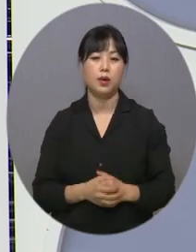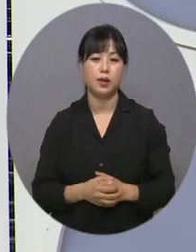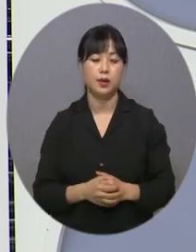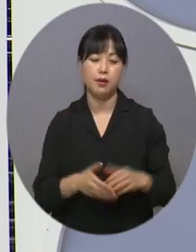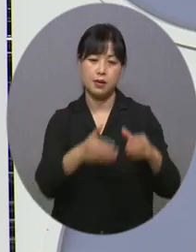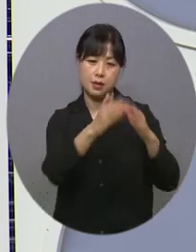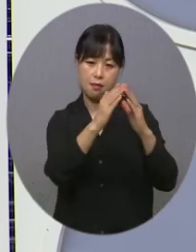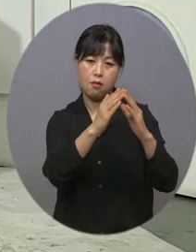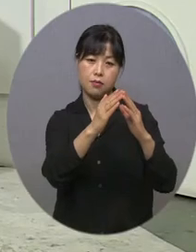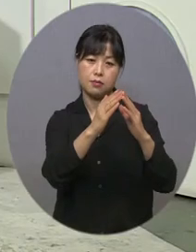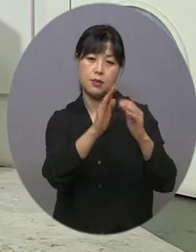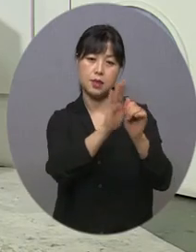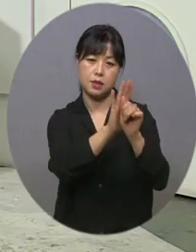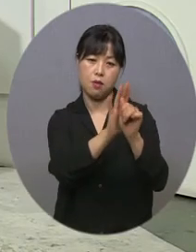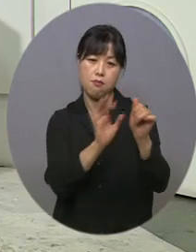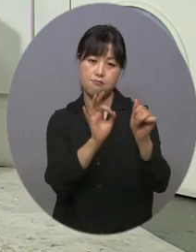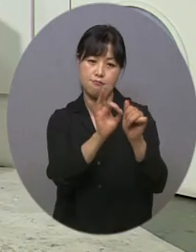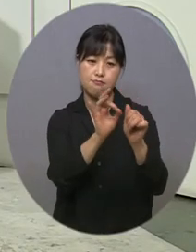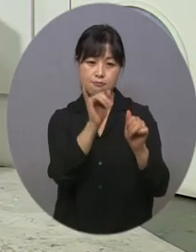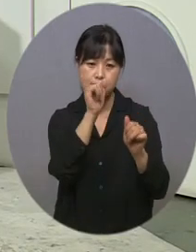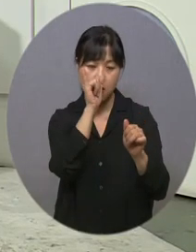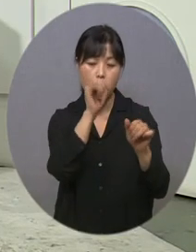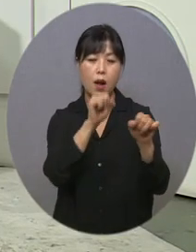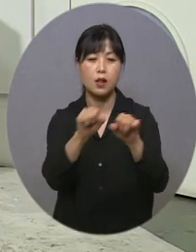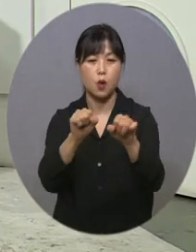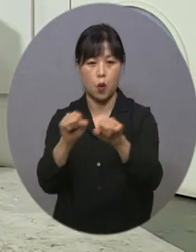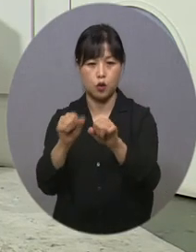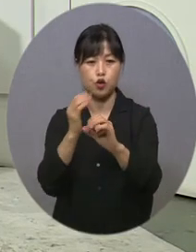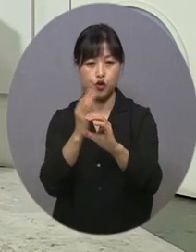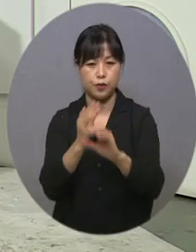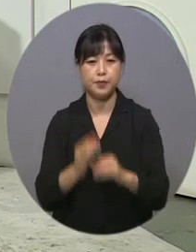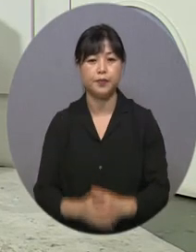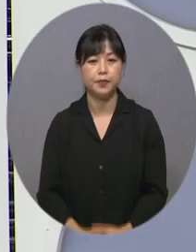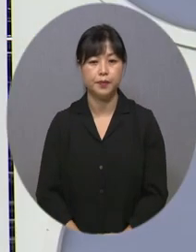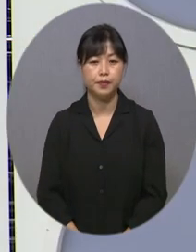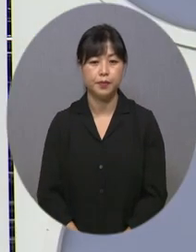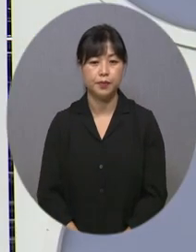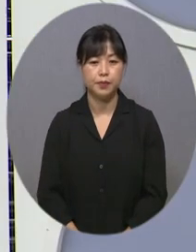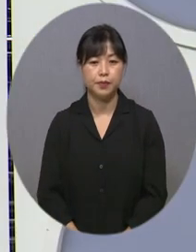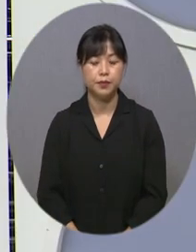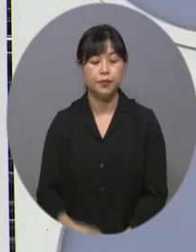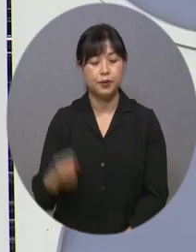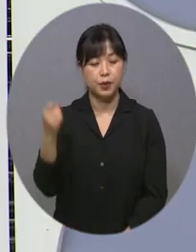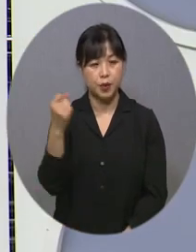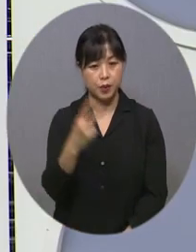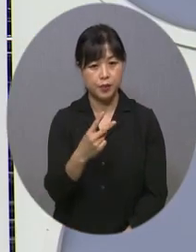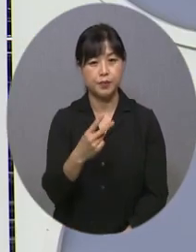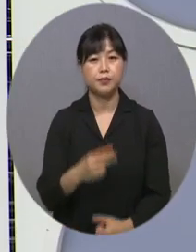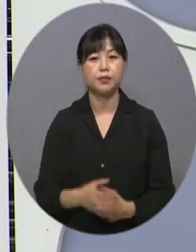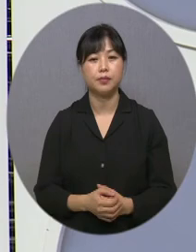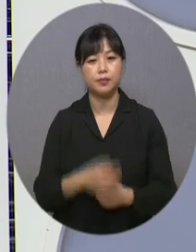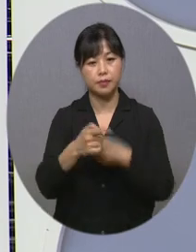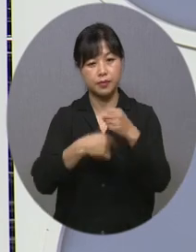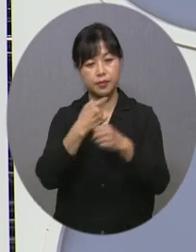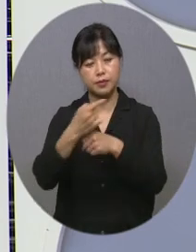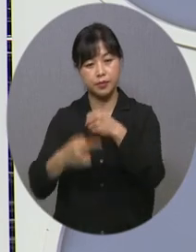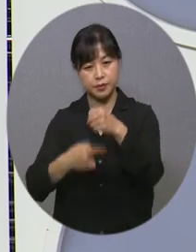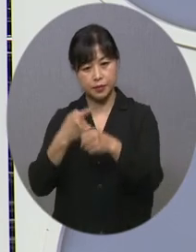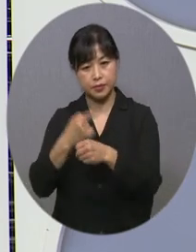창업 기금도 지원해주고 그런 활동을 지금 하고 있습니다. 그리고 또 이제 해마다